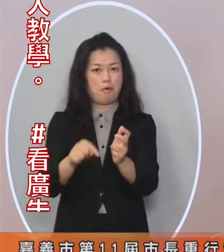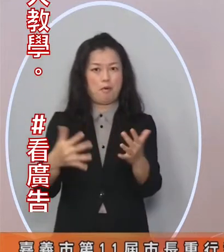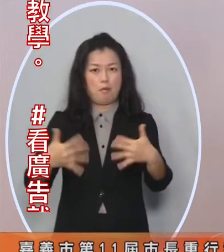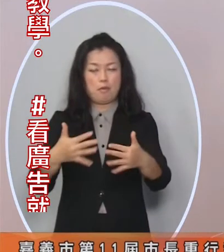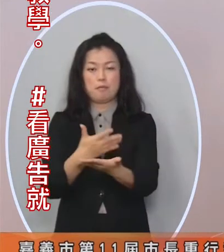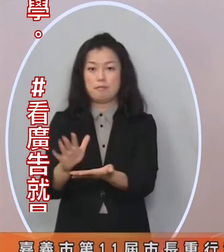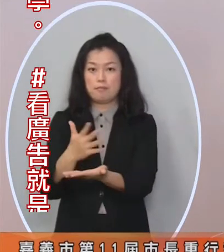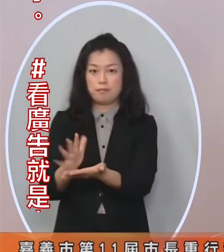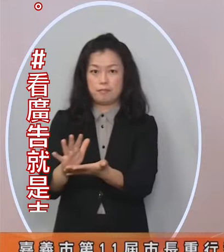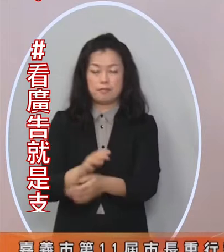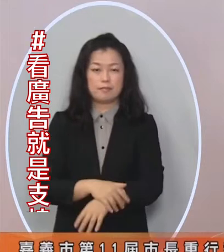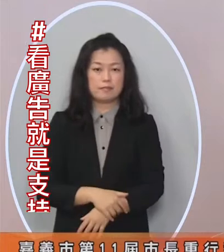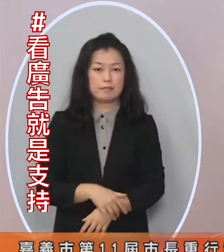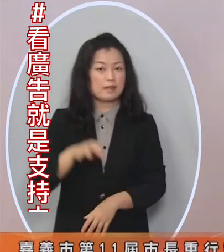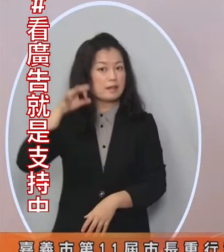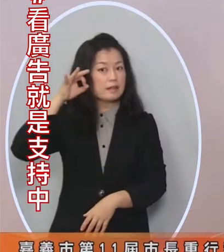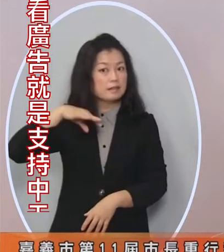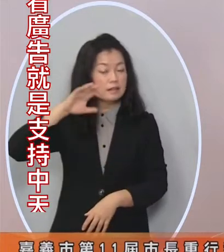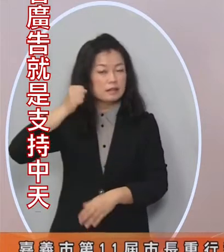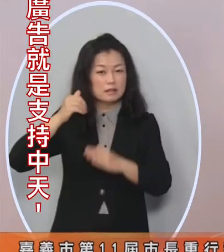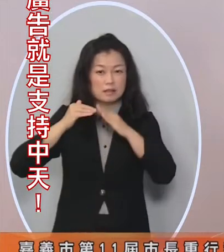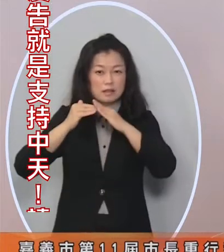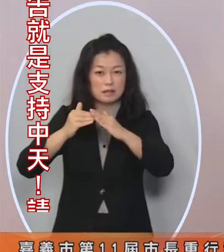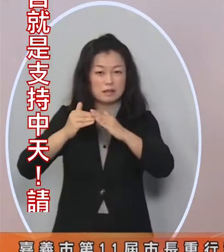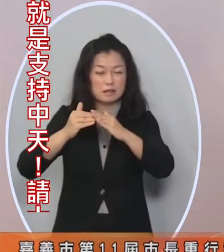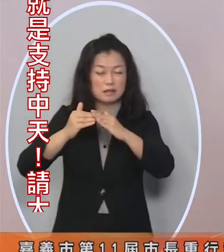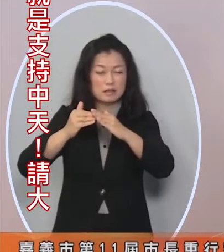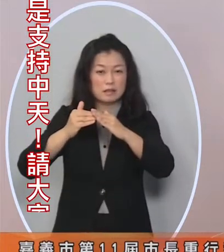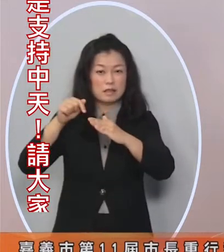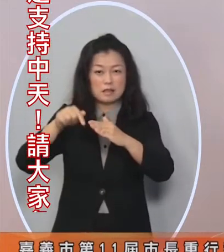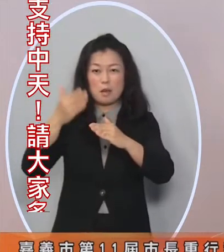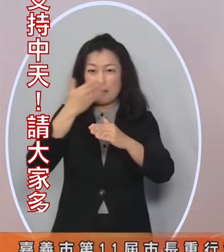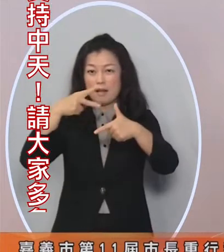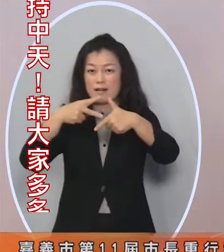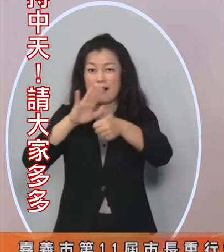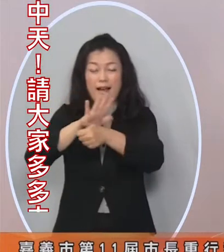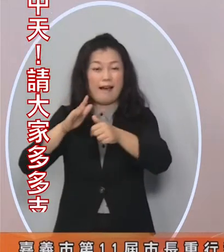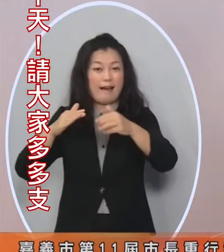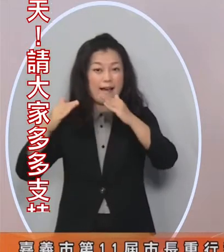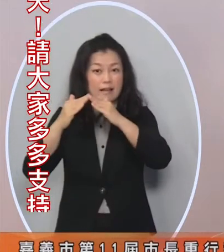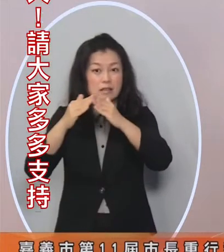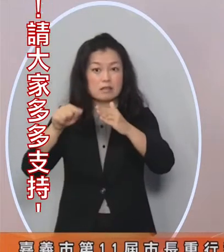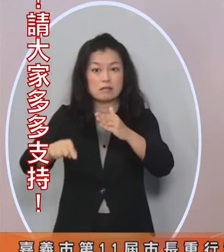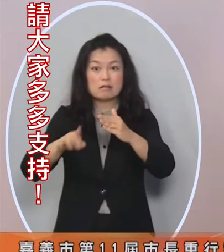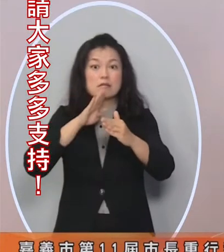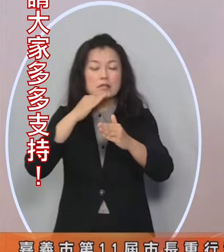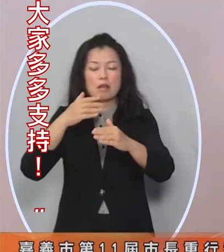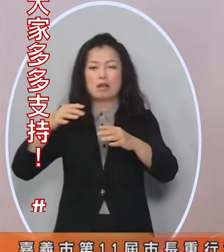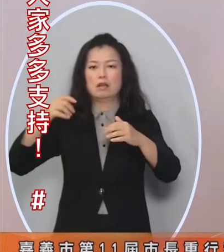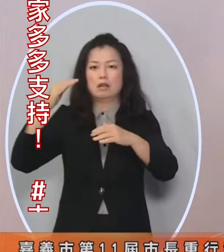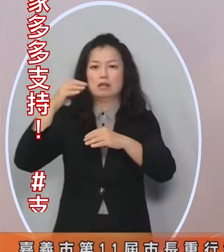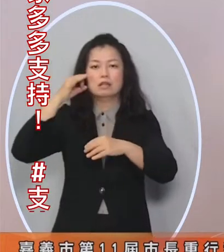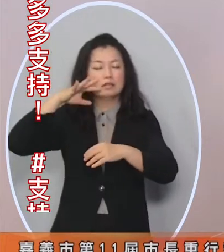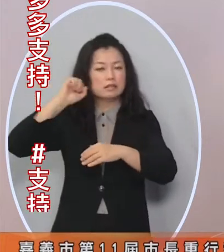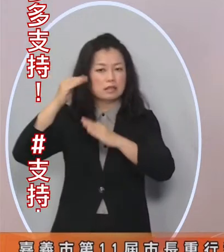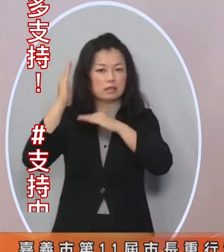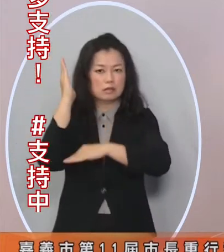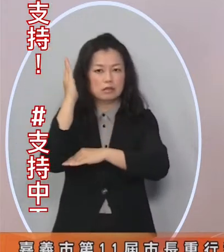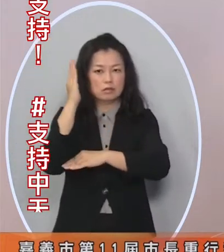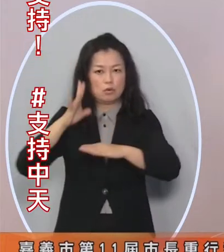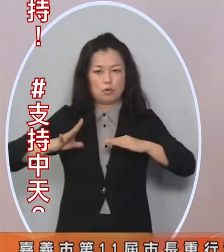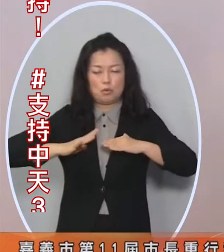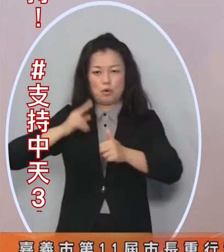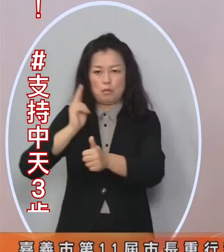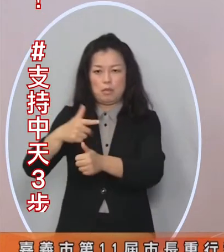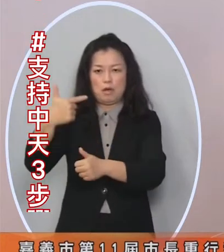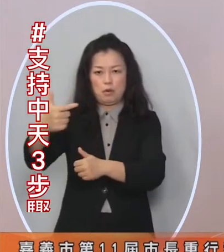义市暨美仁爱之家的组成，它是由嘉义市政府官派六位，嘉义县政府官